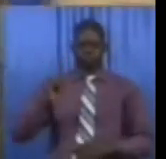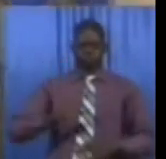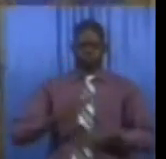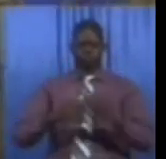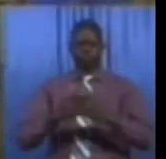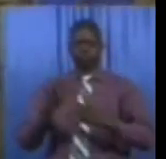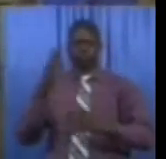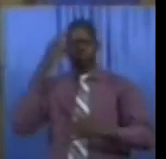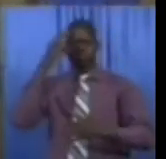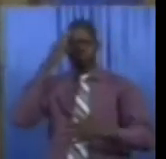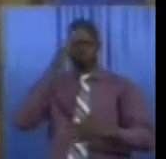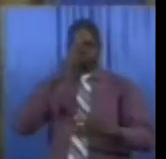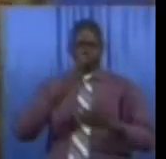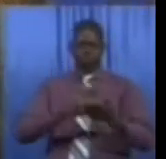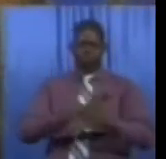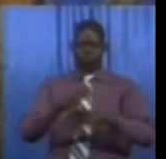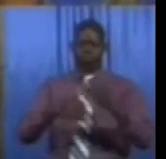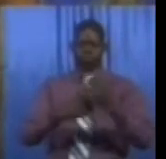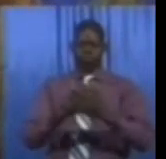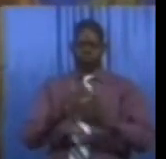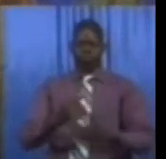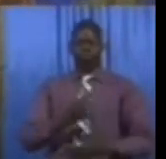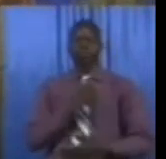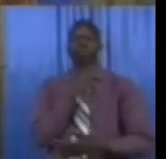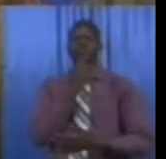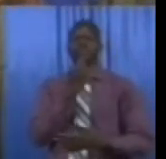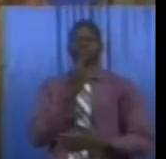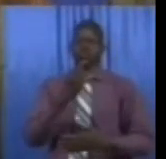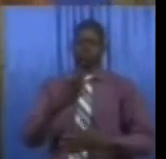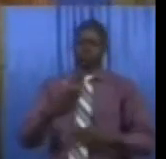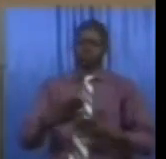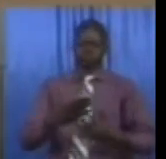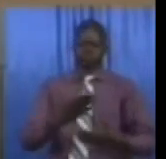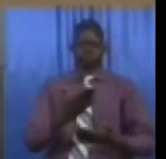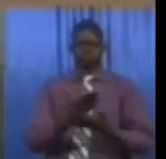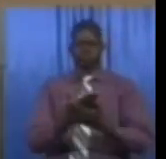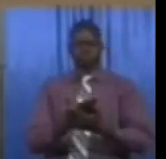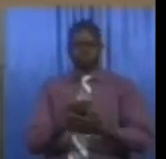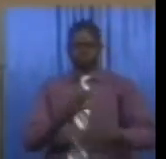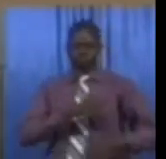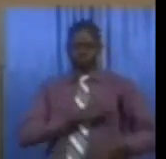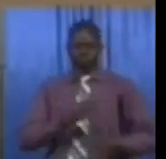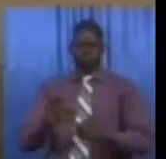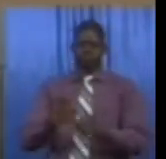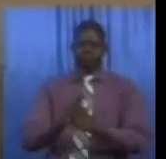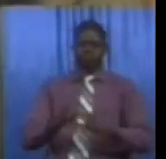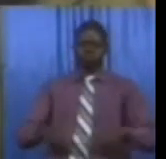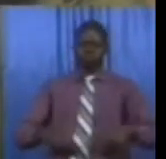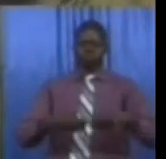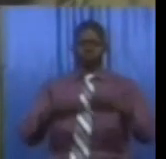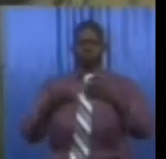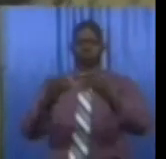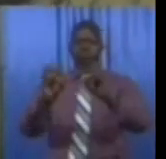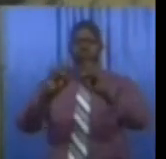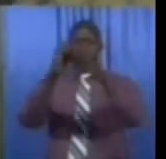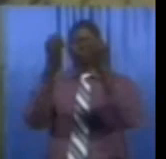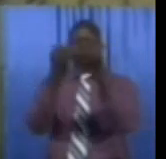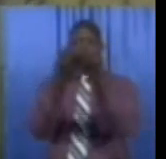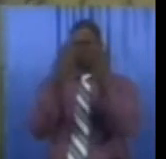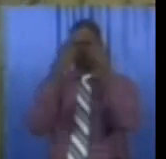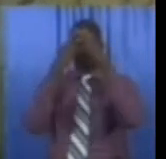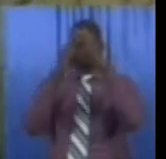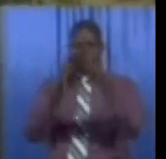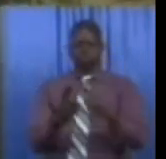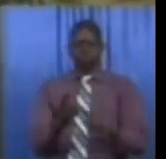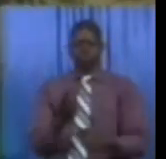et puis surtout leur exprimer toute notre satisfaction pour la mission remplie. Ils regagnent leur garnison respective et devront